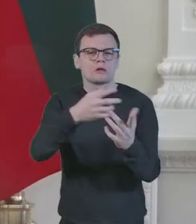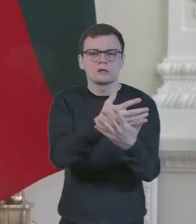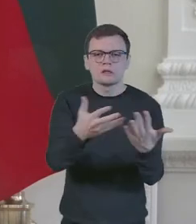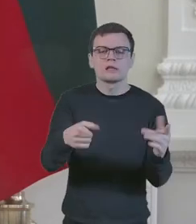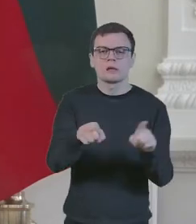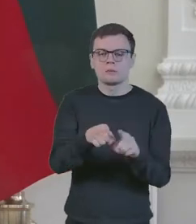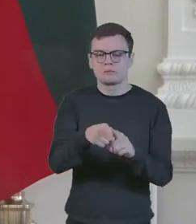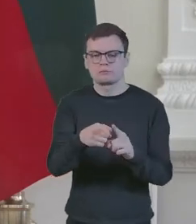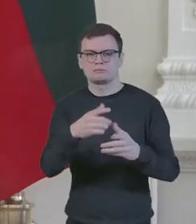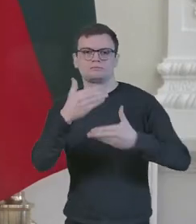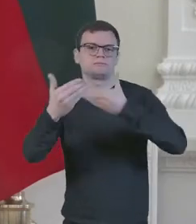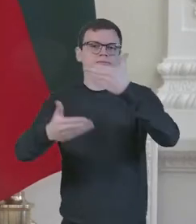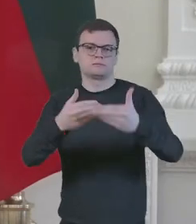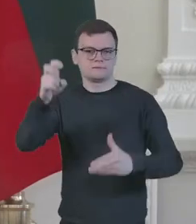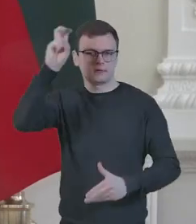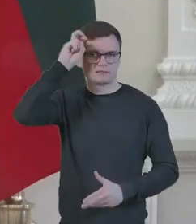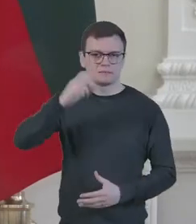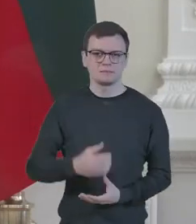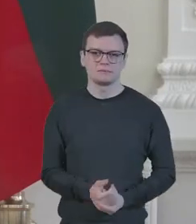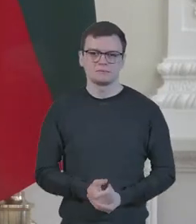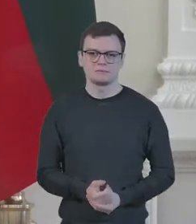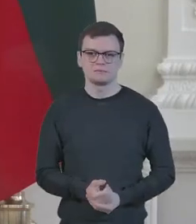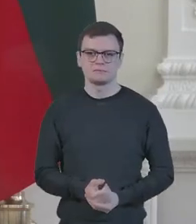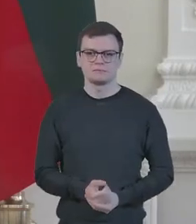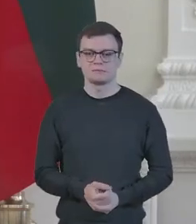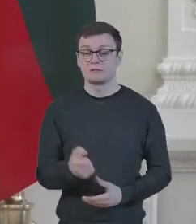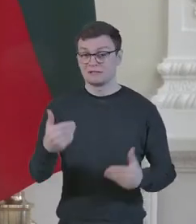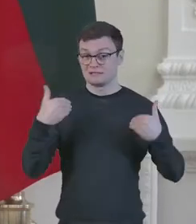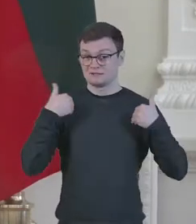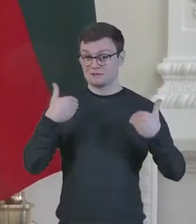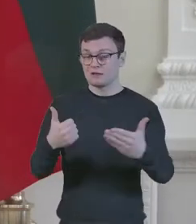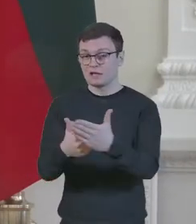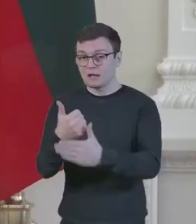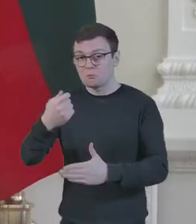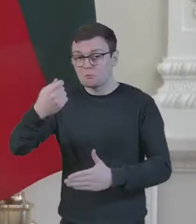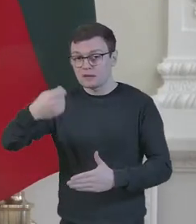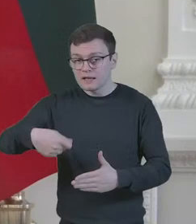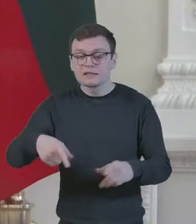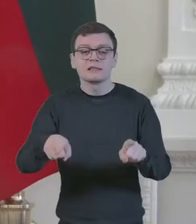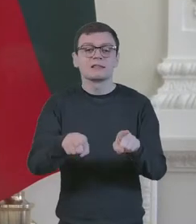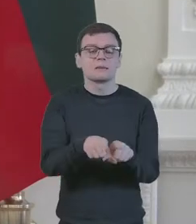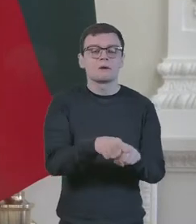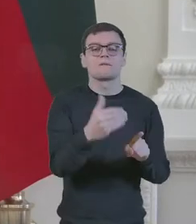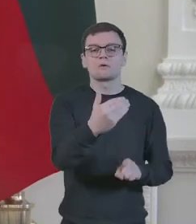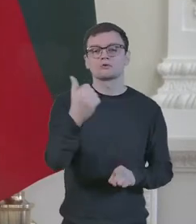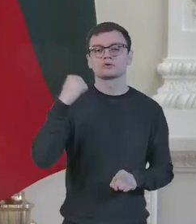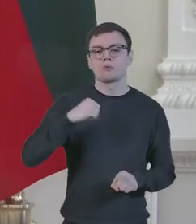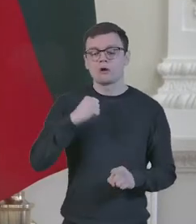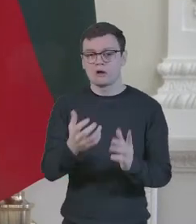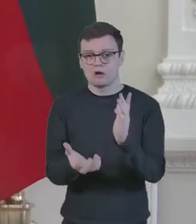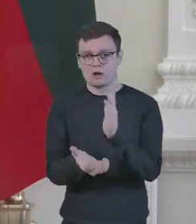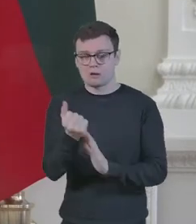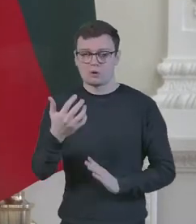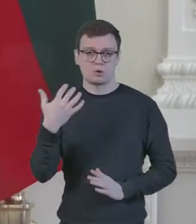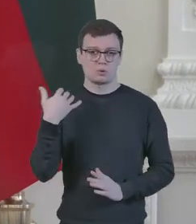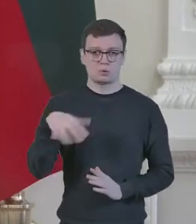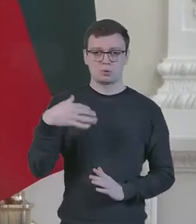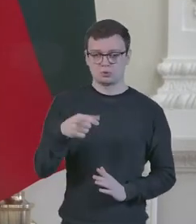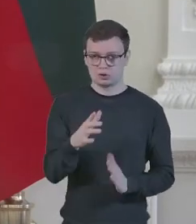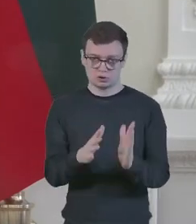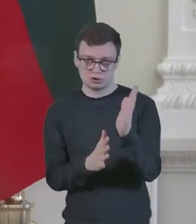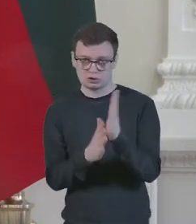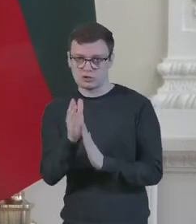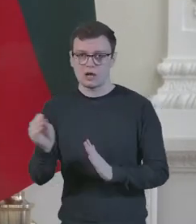and prosperous state. Sveikinu Jūs, gerbiama prezidente, ir Jūsų šalies žmonės, pasiekus ženklią pažangą